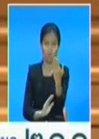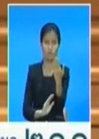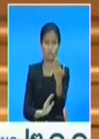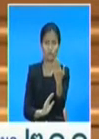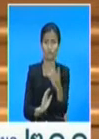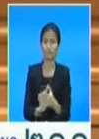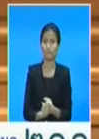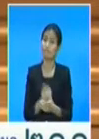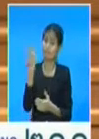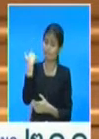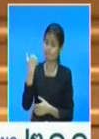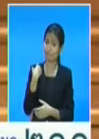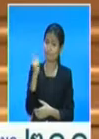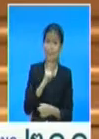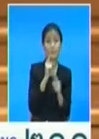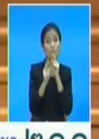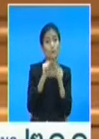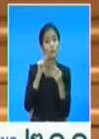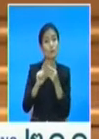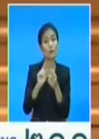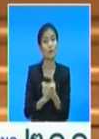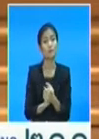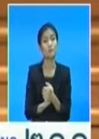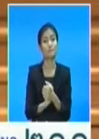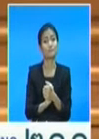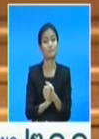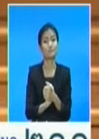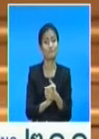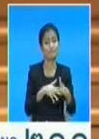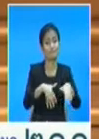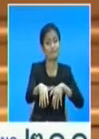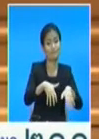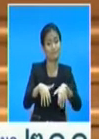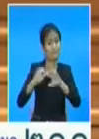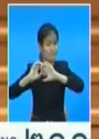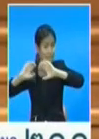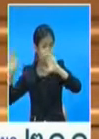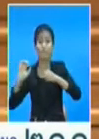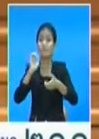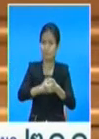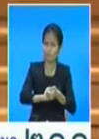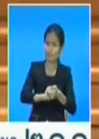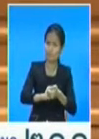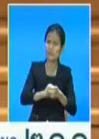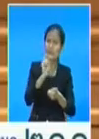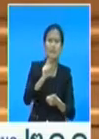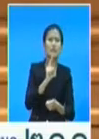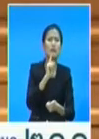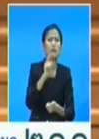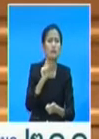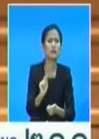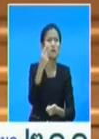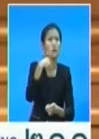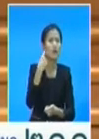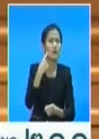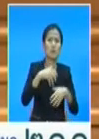เคยมีการพูดว่าประชารัฐนี่มาจากไหนใครเป็นคนคิดฮะจริงๆเราเนี่ยครับต้นคิดแล้วประ